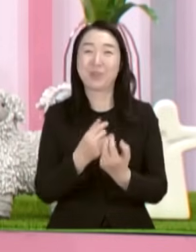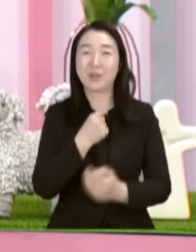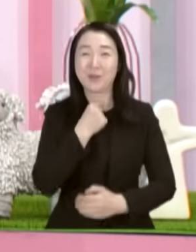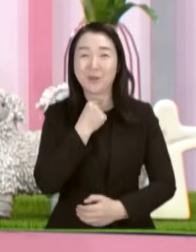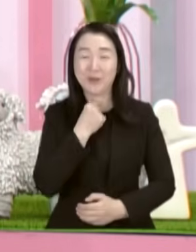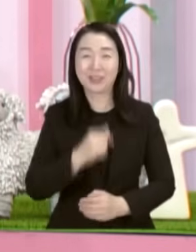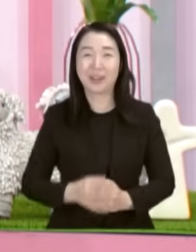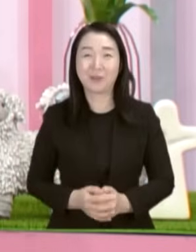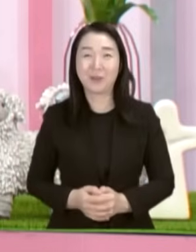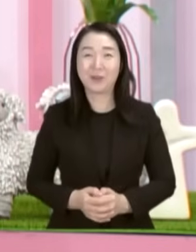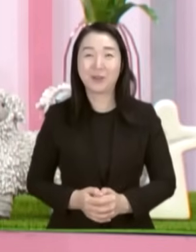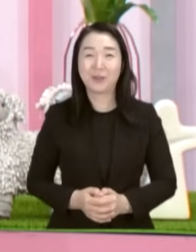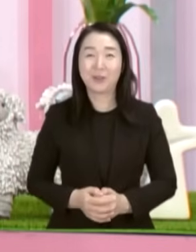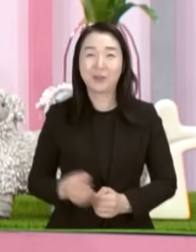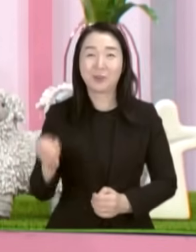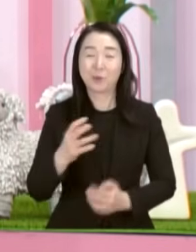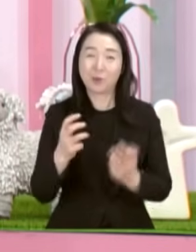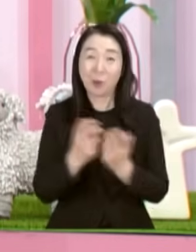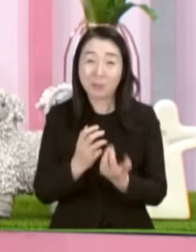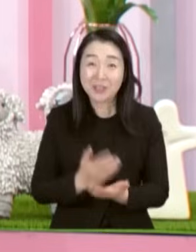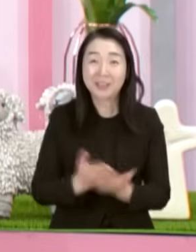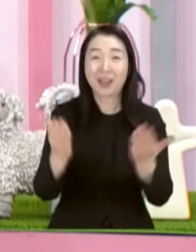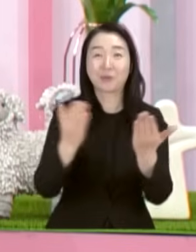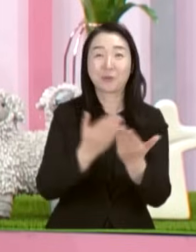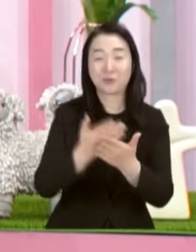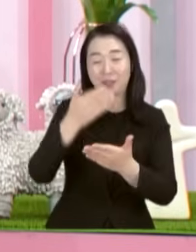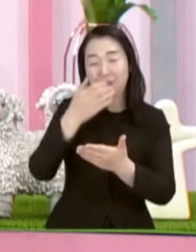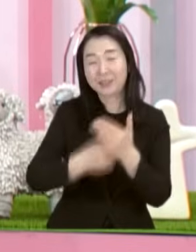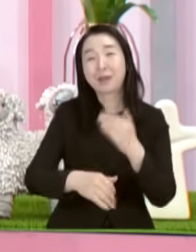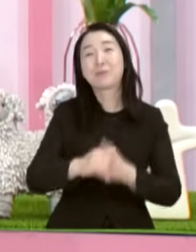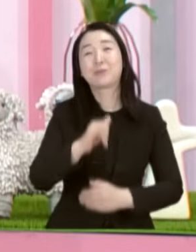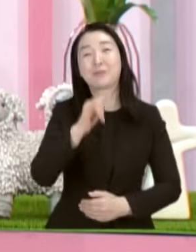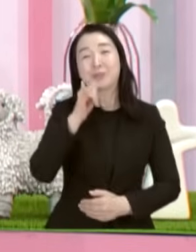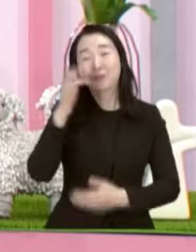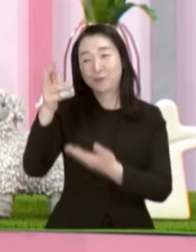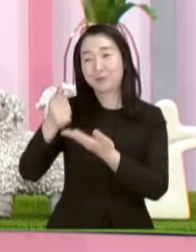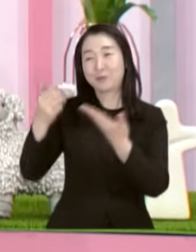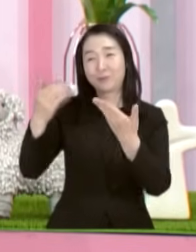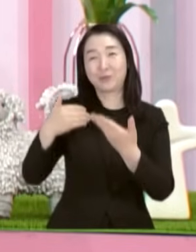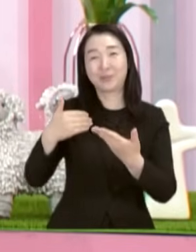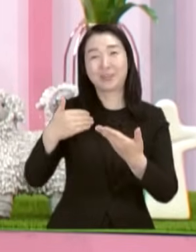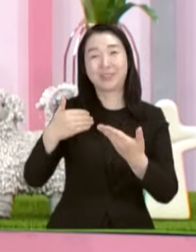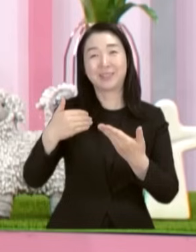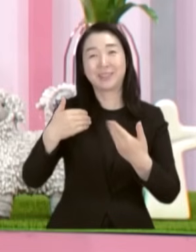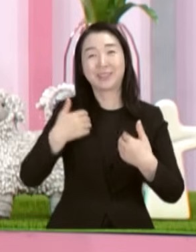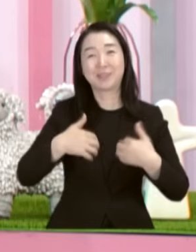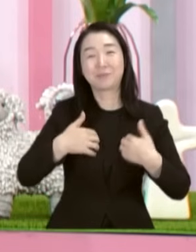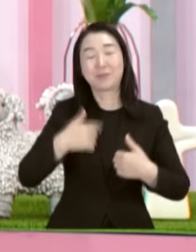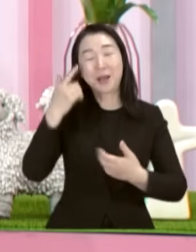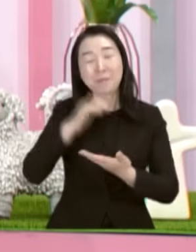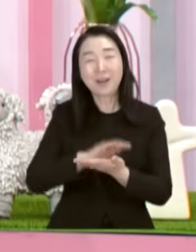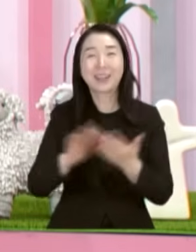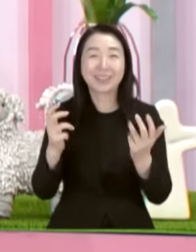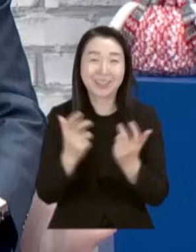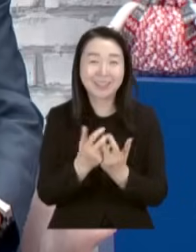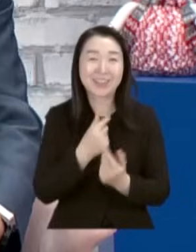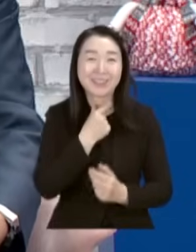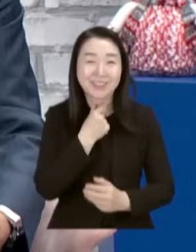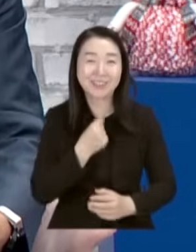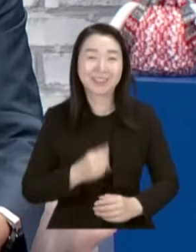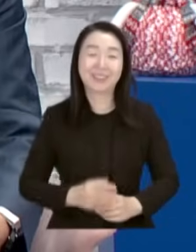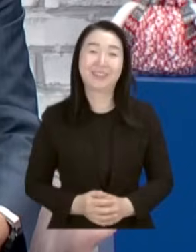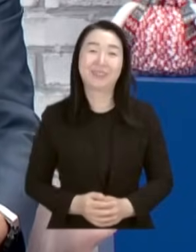네. 넘치게 주고도 계속 남을 수 있는 주님 주시는 기쁨과 평안이 넘치기를 축원합니다.